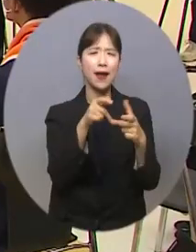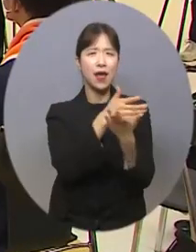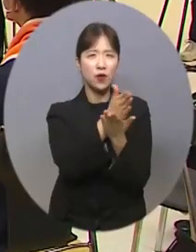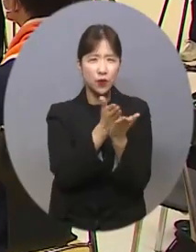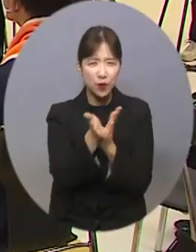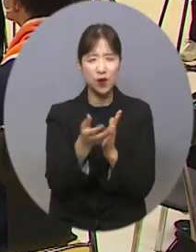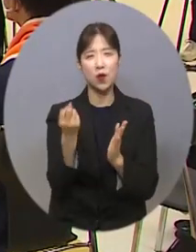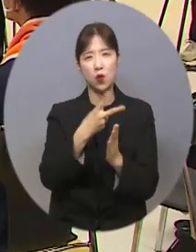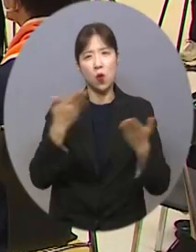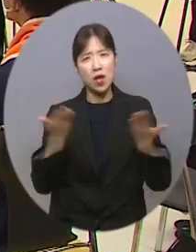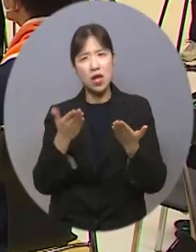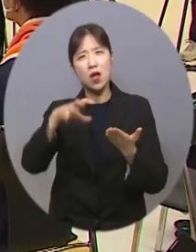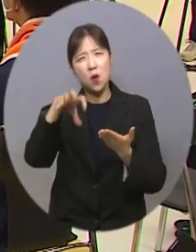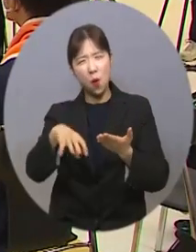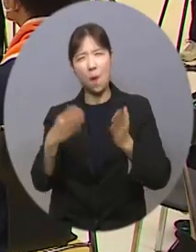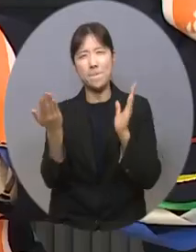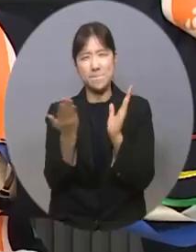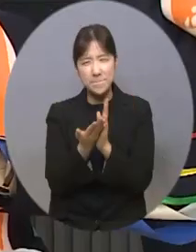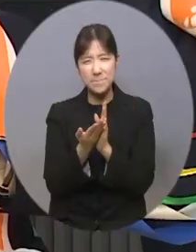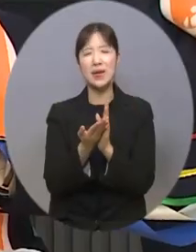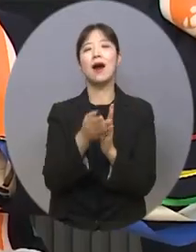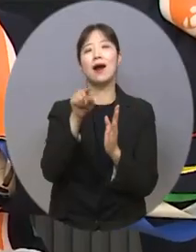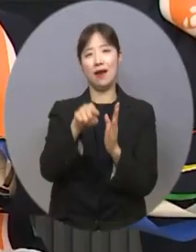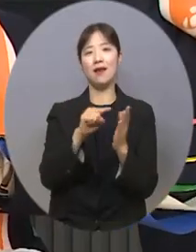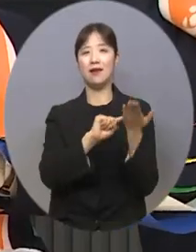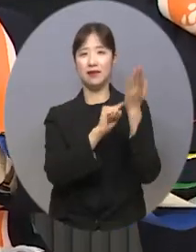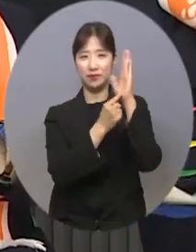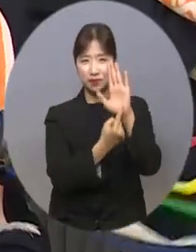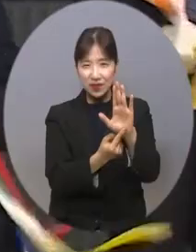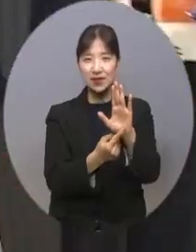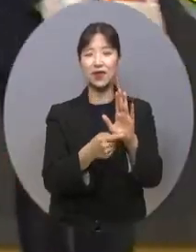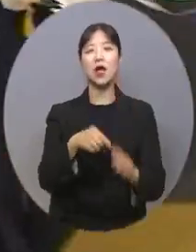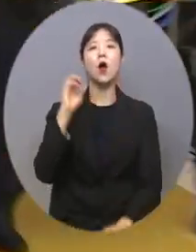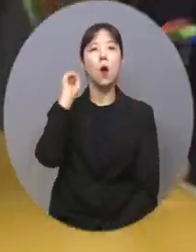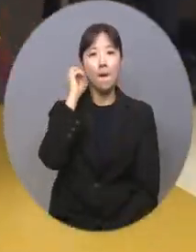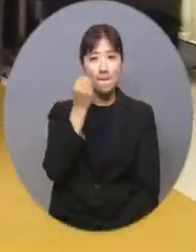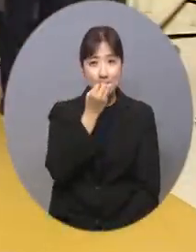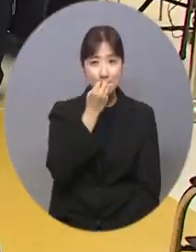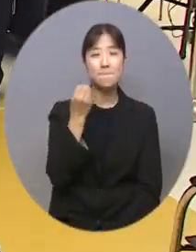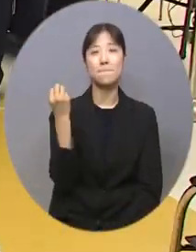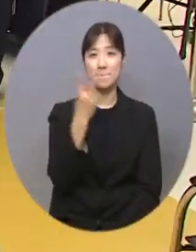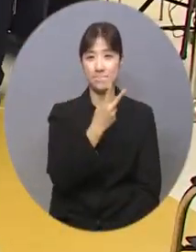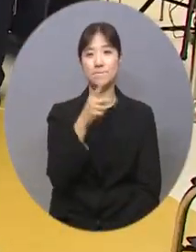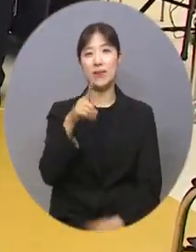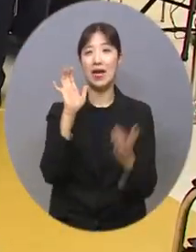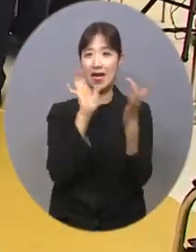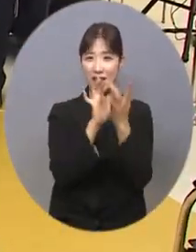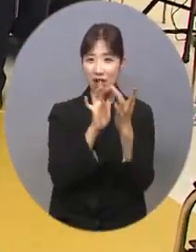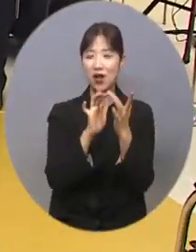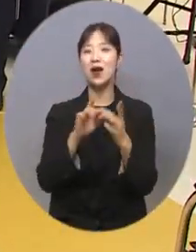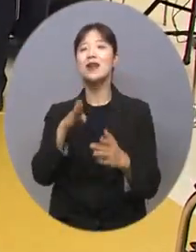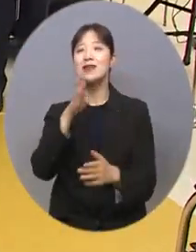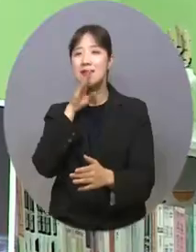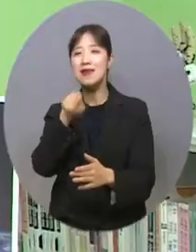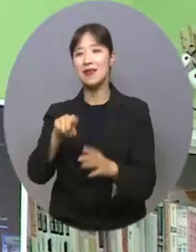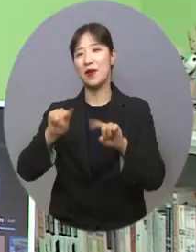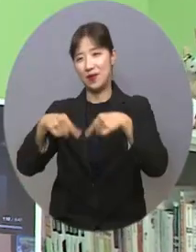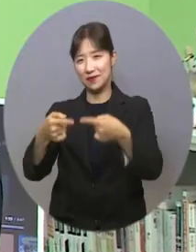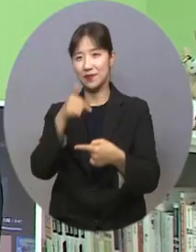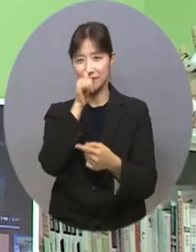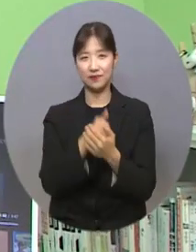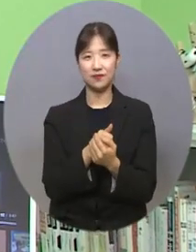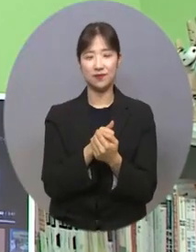직무 현장에 맞는 맞춤형 보조공학기기 중심의 온 오프라인 행사로 열립니다. 오프라인 박람회는